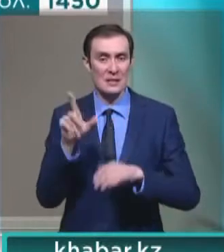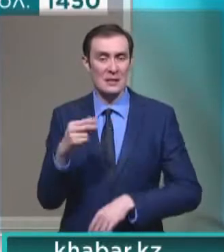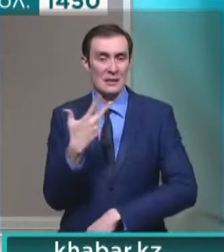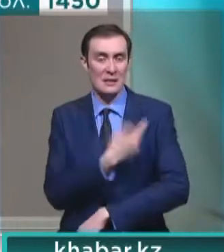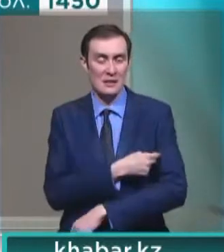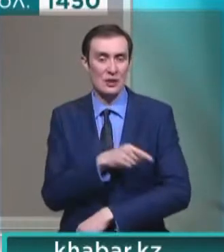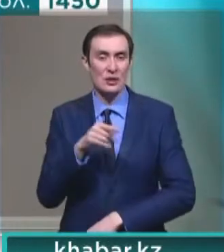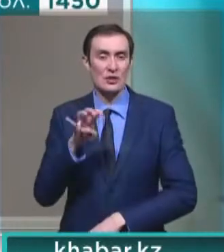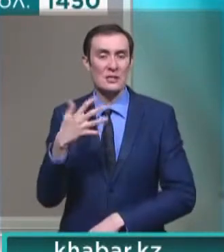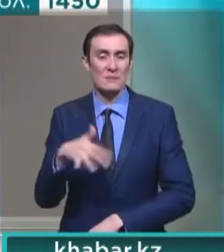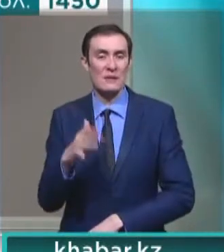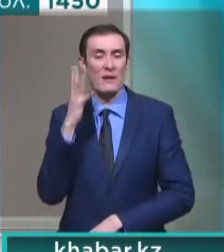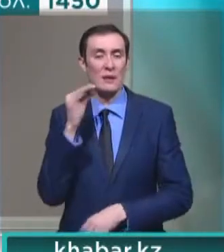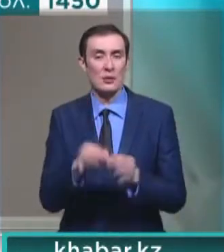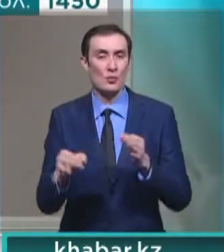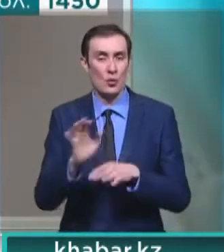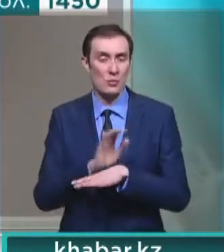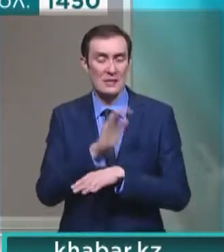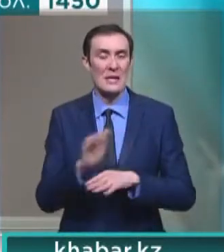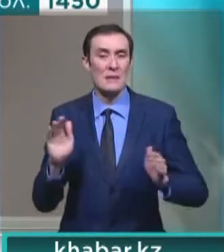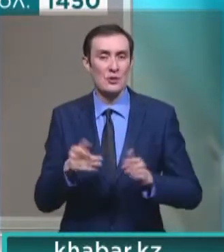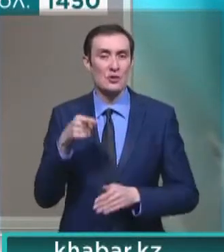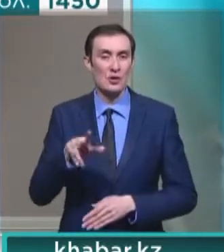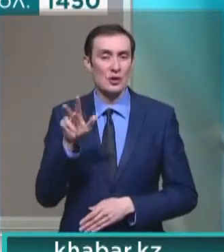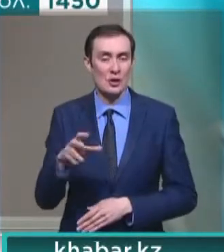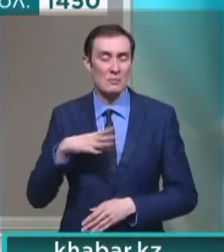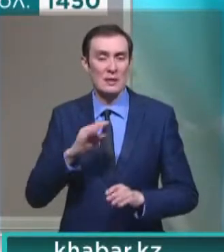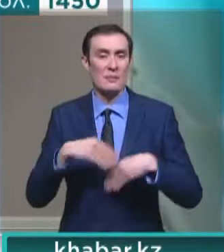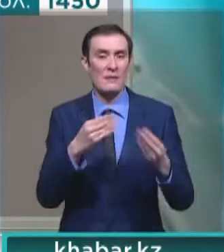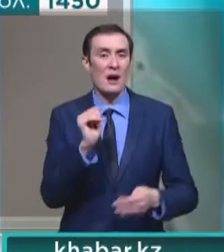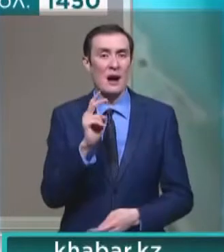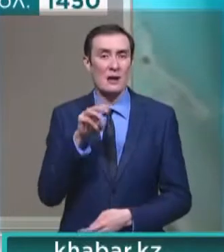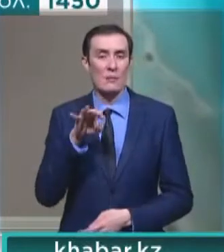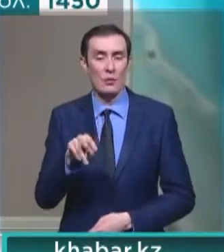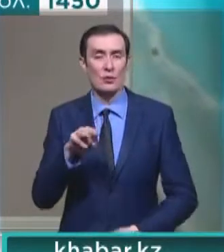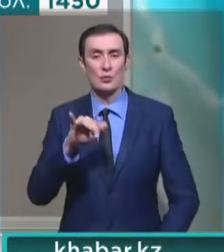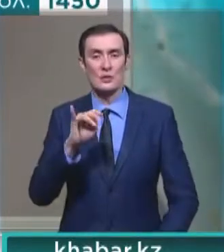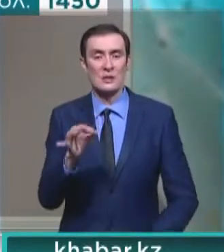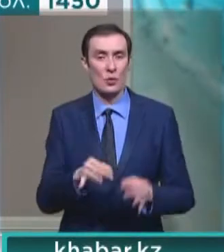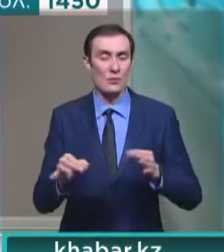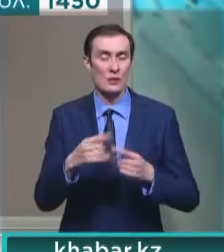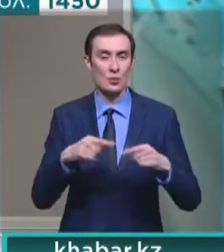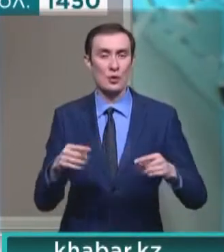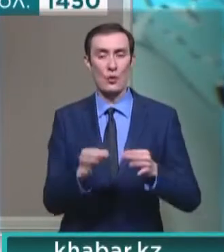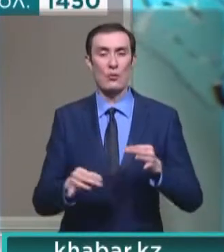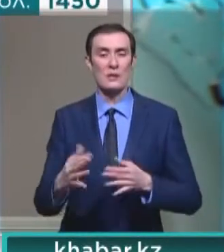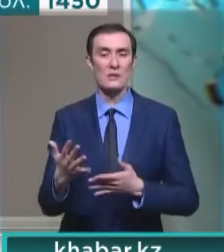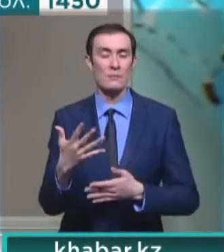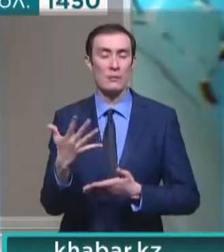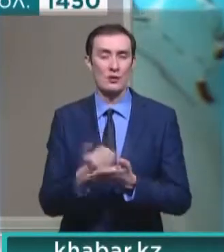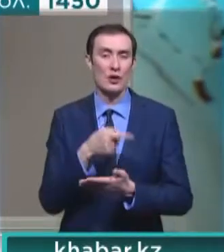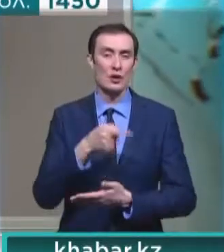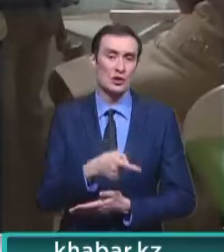1450 от правильного латинскую область чуть меньше по 1300 доз было передано акмолинской и туркестанской областям остальные регионы получили по 1000